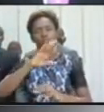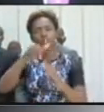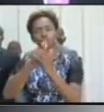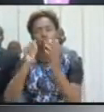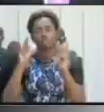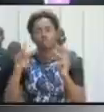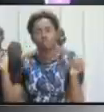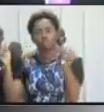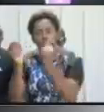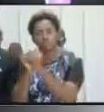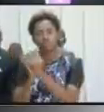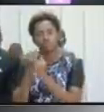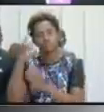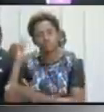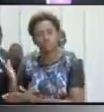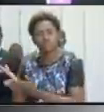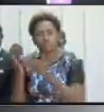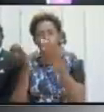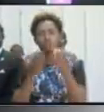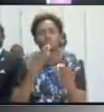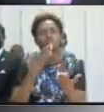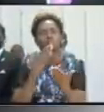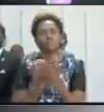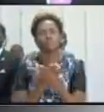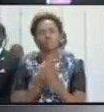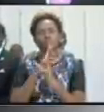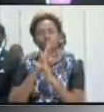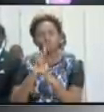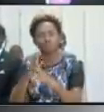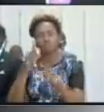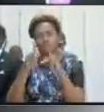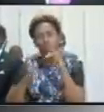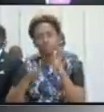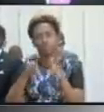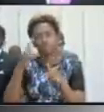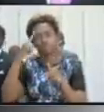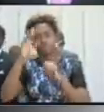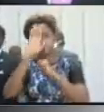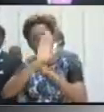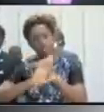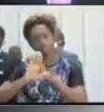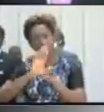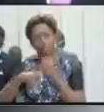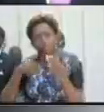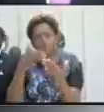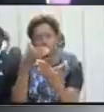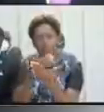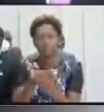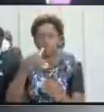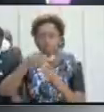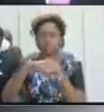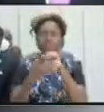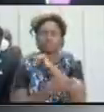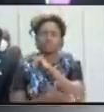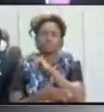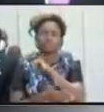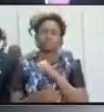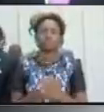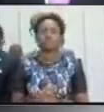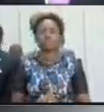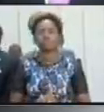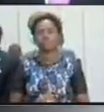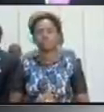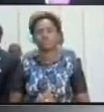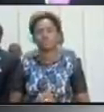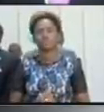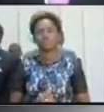le monde pour nous porter bon genre résultat à peuple là pour que sécurité tourne dans le pays. Et en